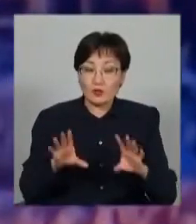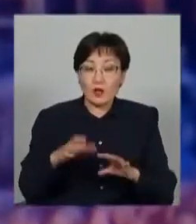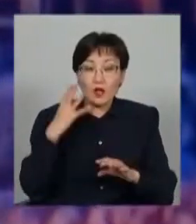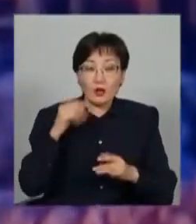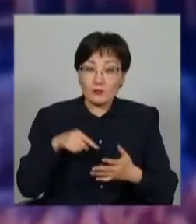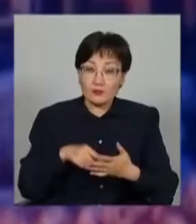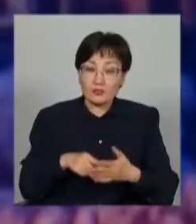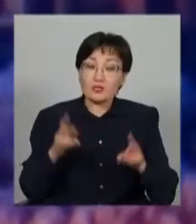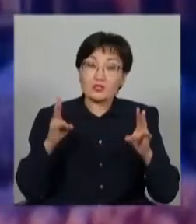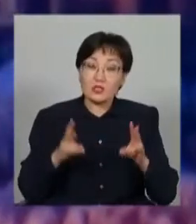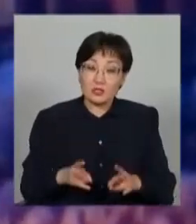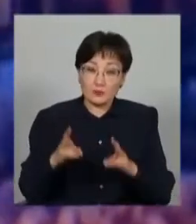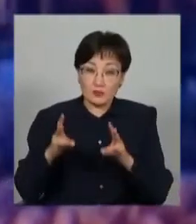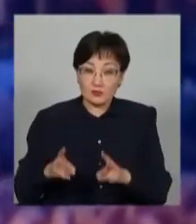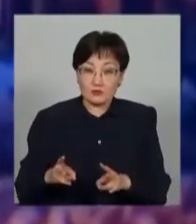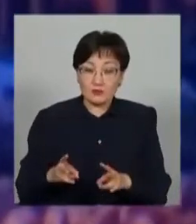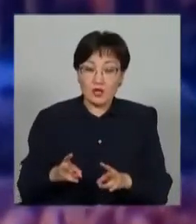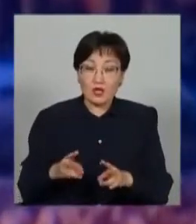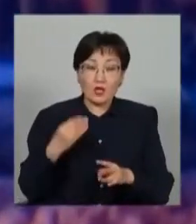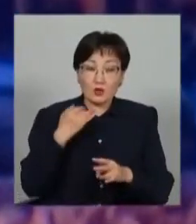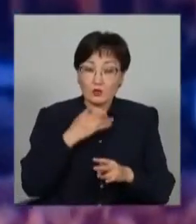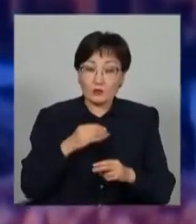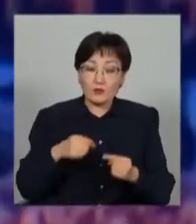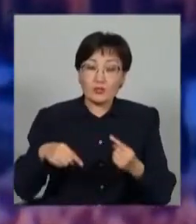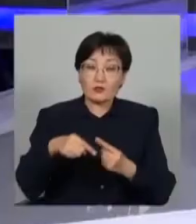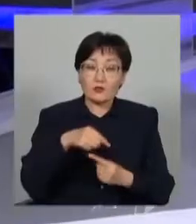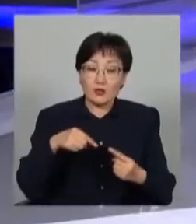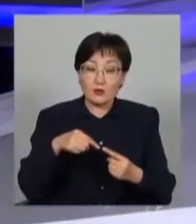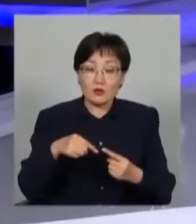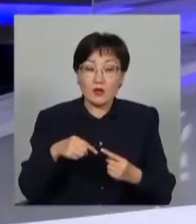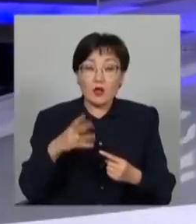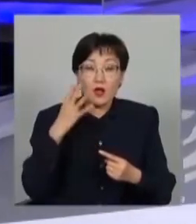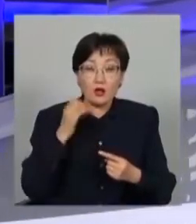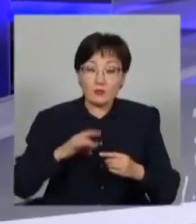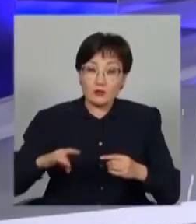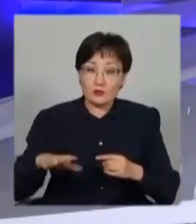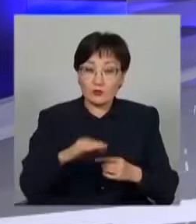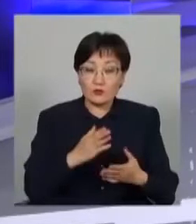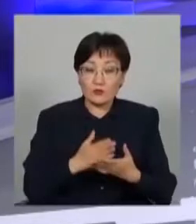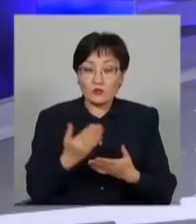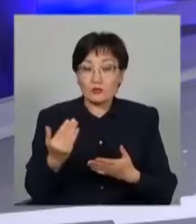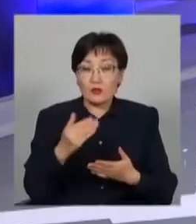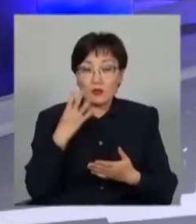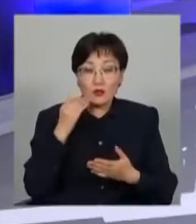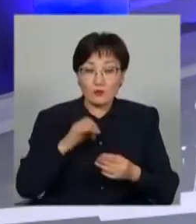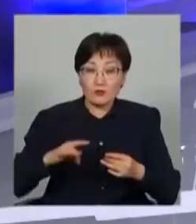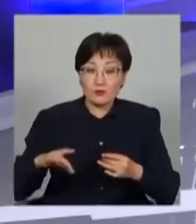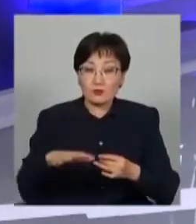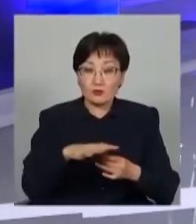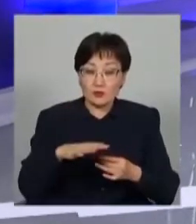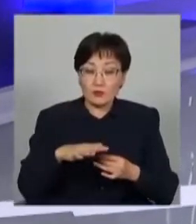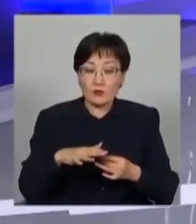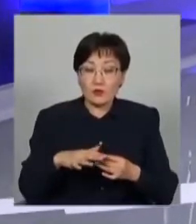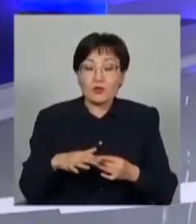Алматыдағы зардап шеккен көп жаңағы кәсіпорындар Алмалы ауданында орналасқан. Енді өзіңіз Алмалы ауданымен етене